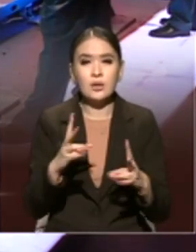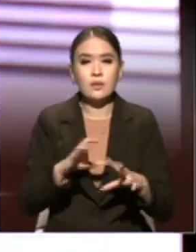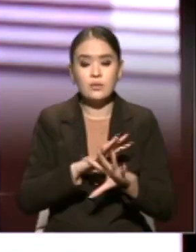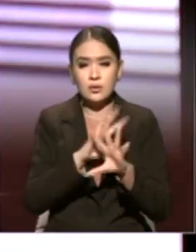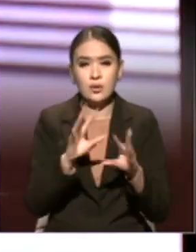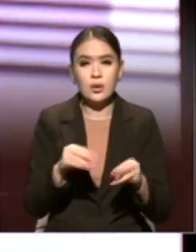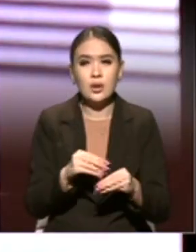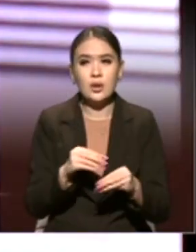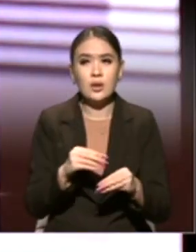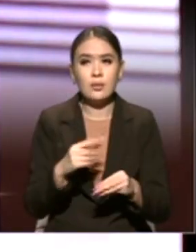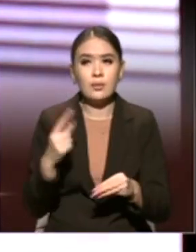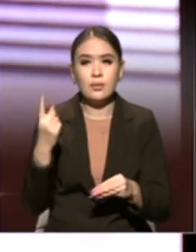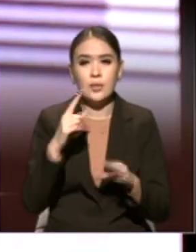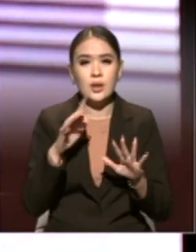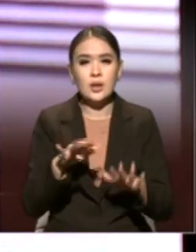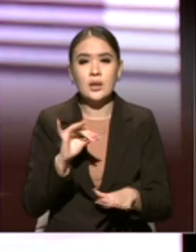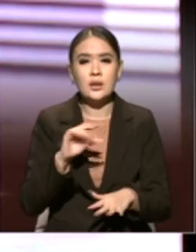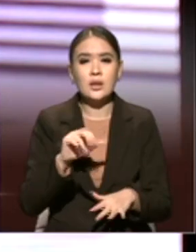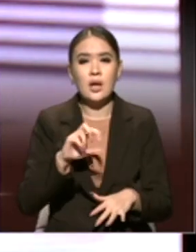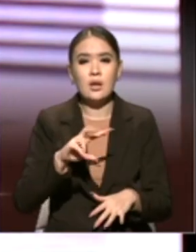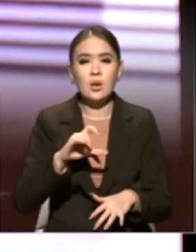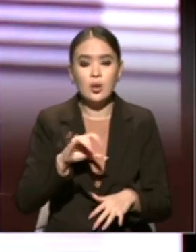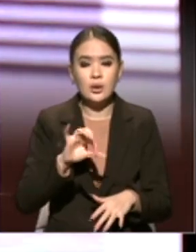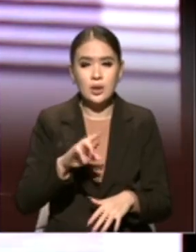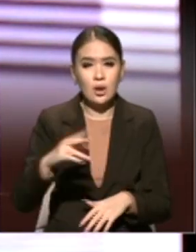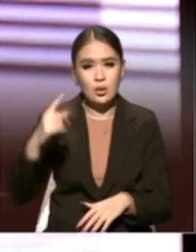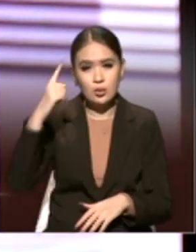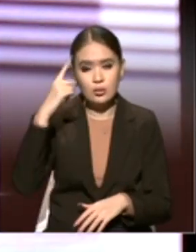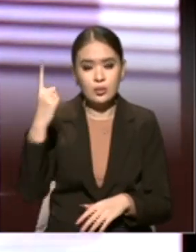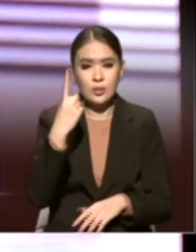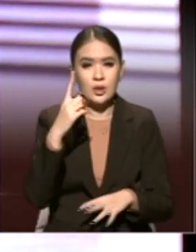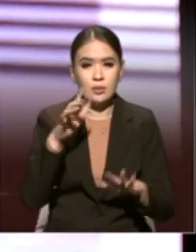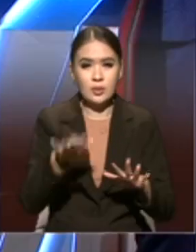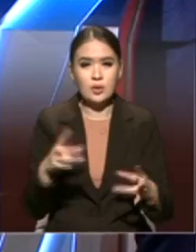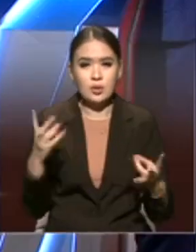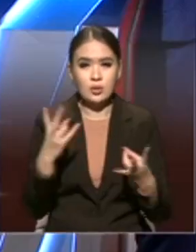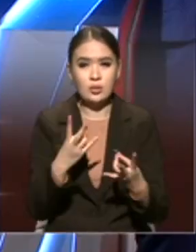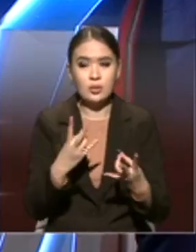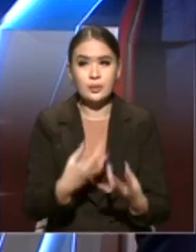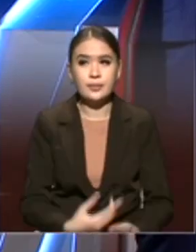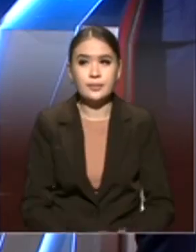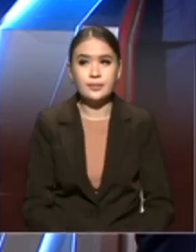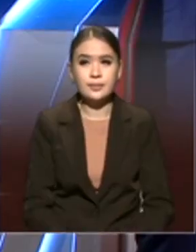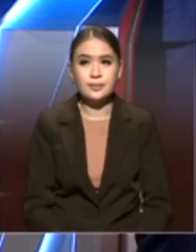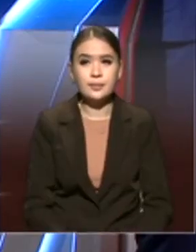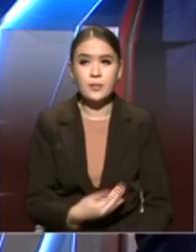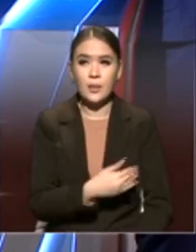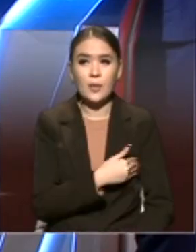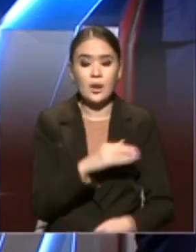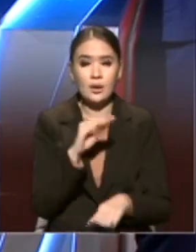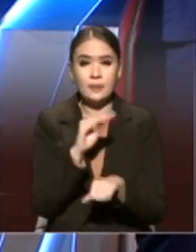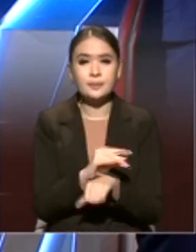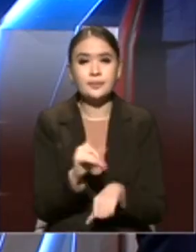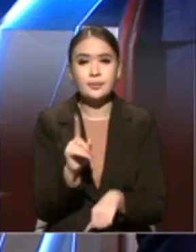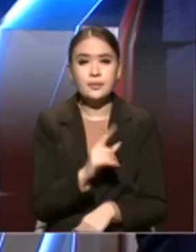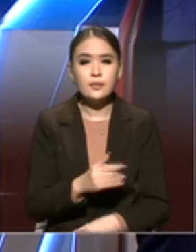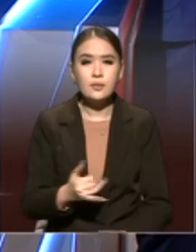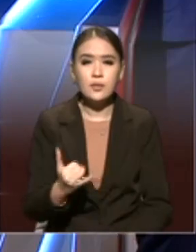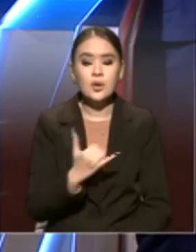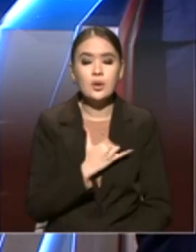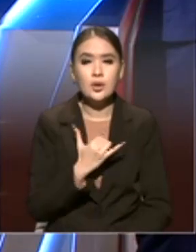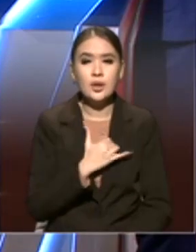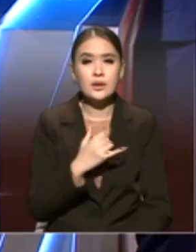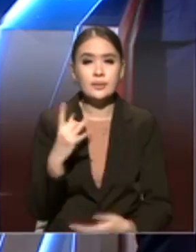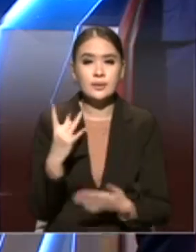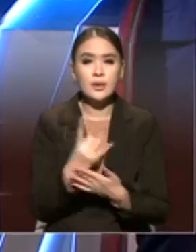идеологияға бірінші тұру керек ұлттық идеология. Мен осы тұрғыдан қоса кетейін, Ерхан Мырза, аз уақыт болса да. Бізде